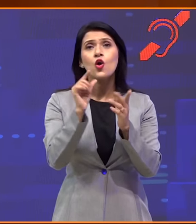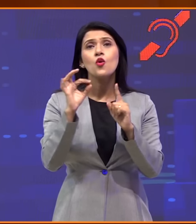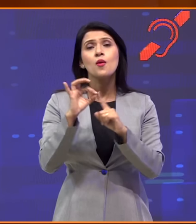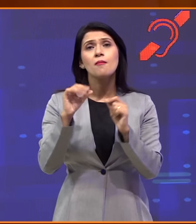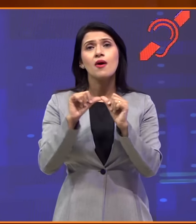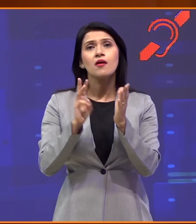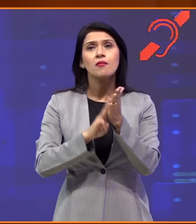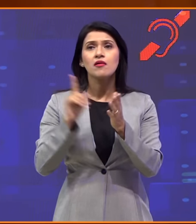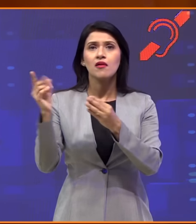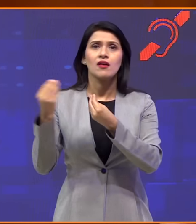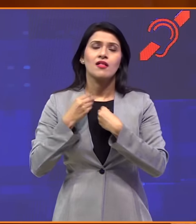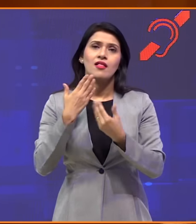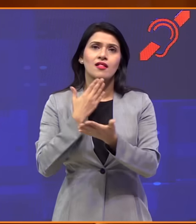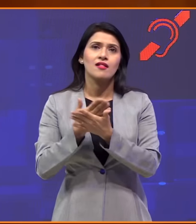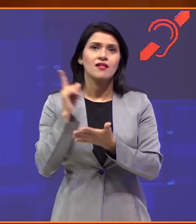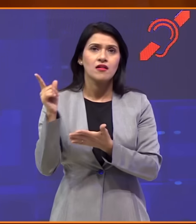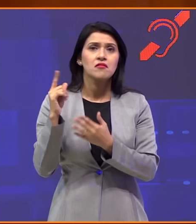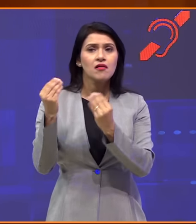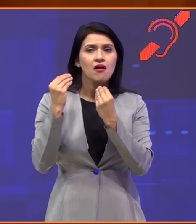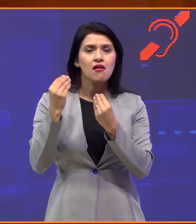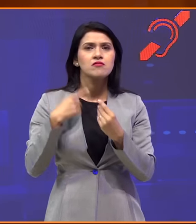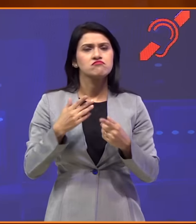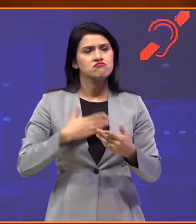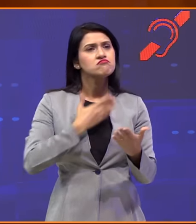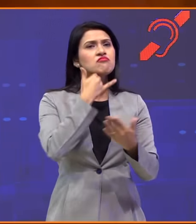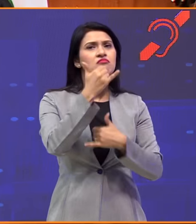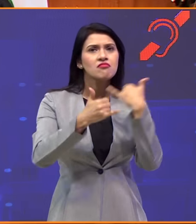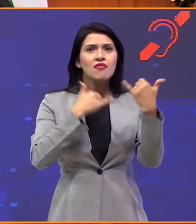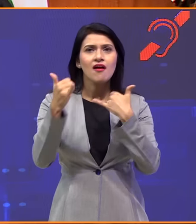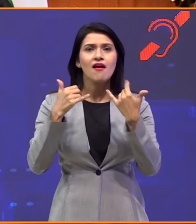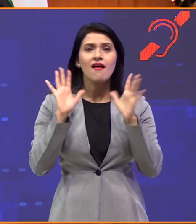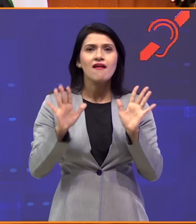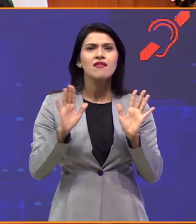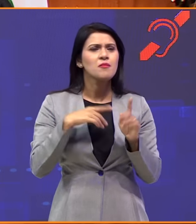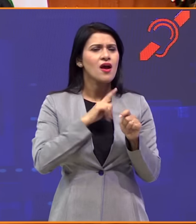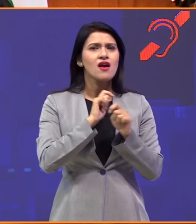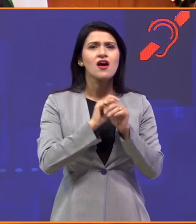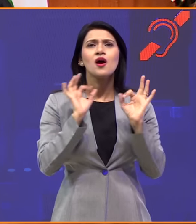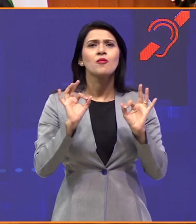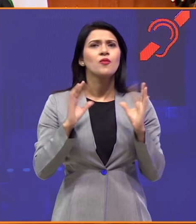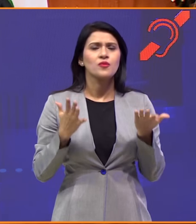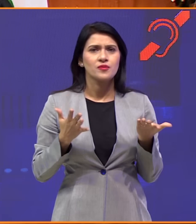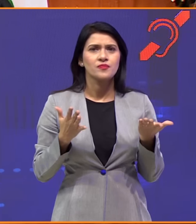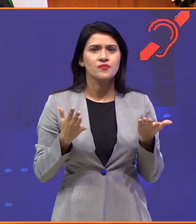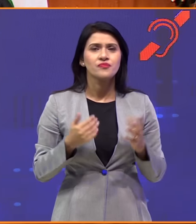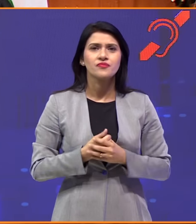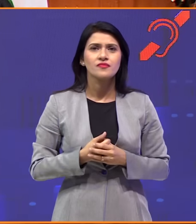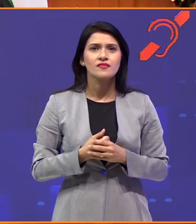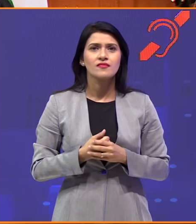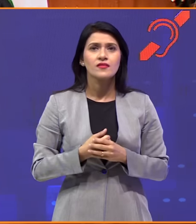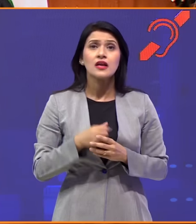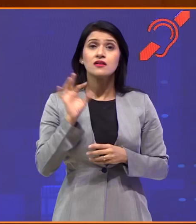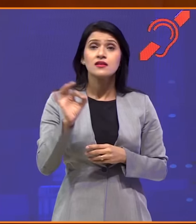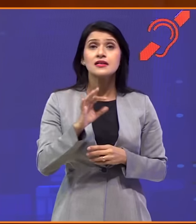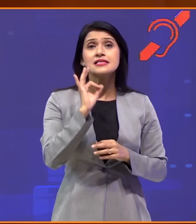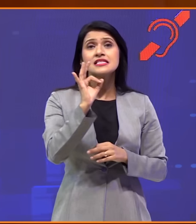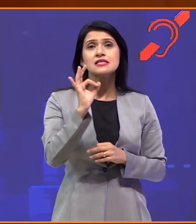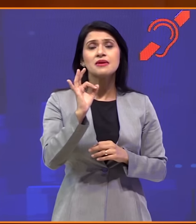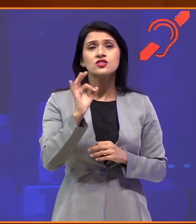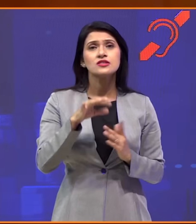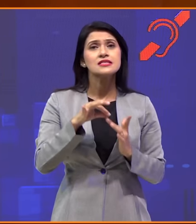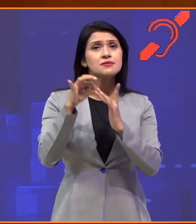आई तो मैंने नीरज पांडे जी को फोन किया कि आप मुझे काम दीजिए मेरे पास काम अच्छा काम नहीं है और उसके बाद उन्होंने स्पेशल 26 दिया था